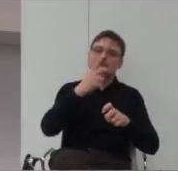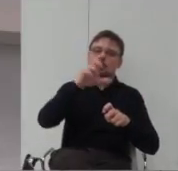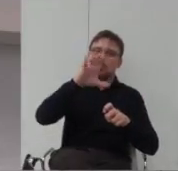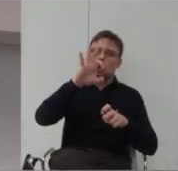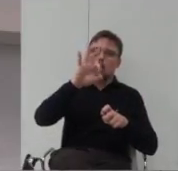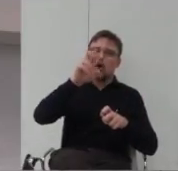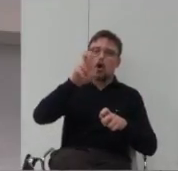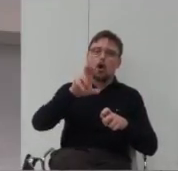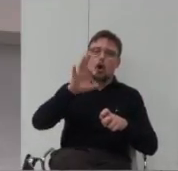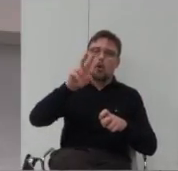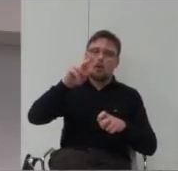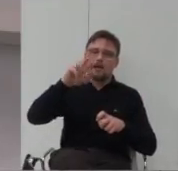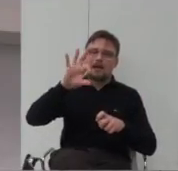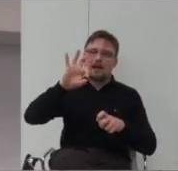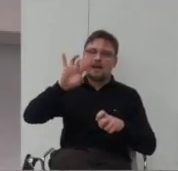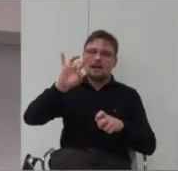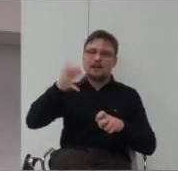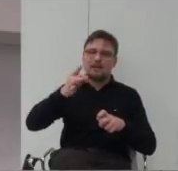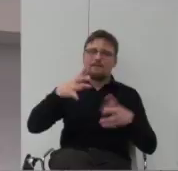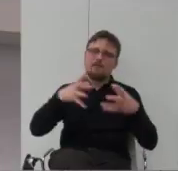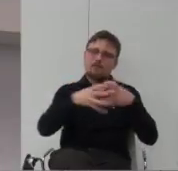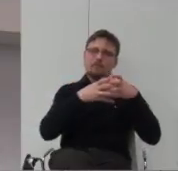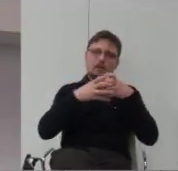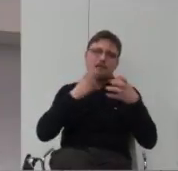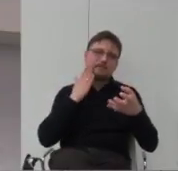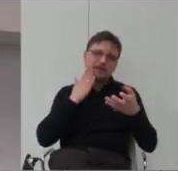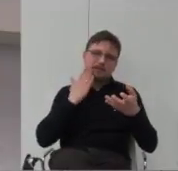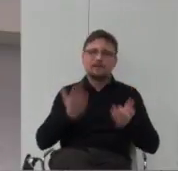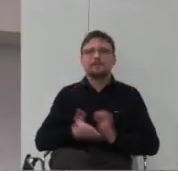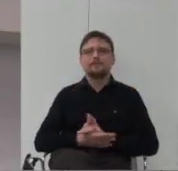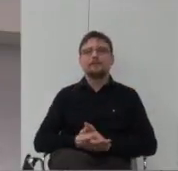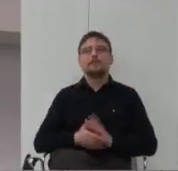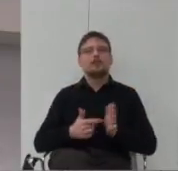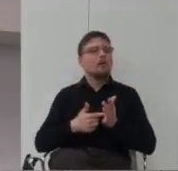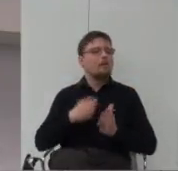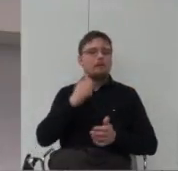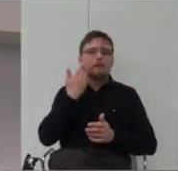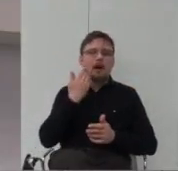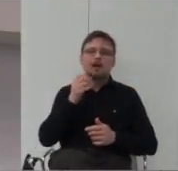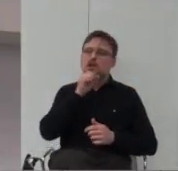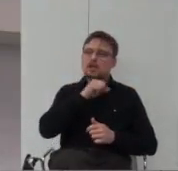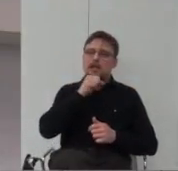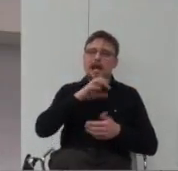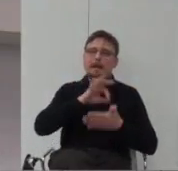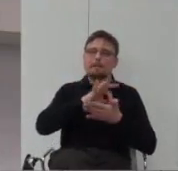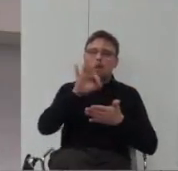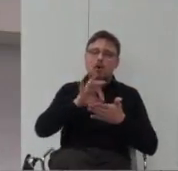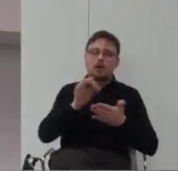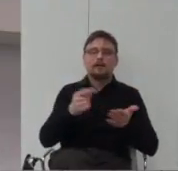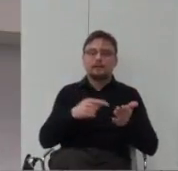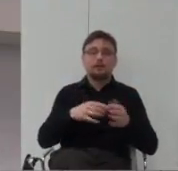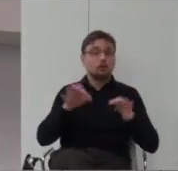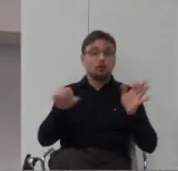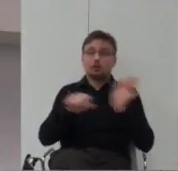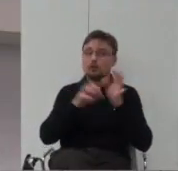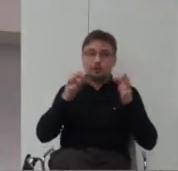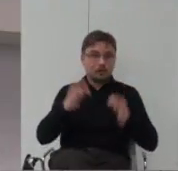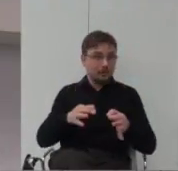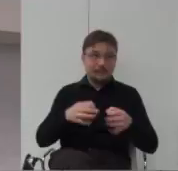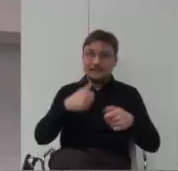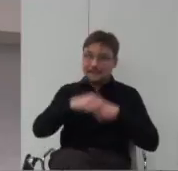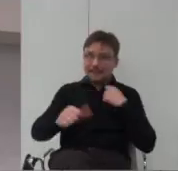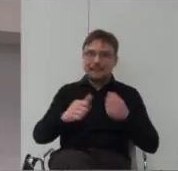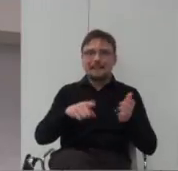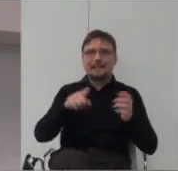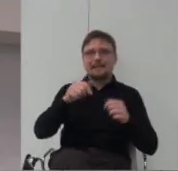rodzin do stworzenia pierwszego cohousingu. To był najstarszy